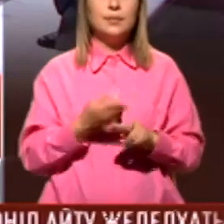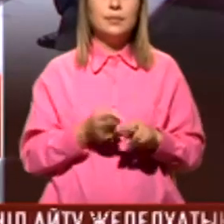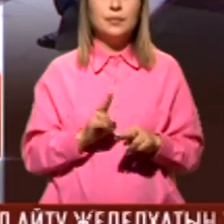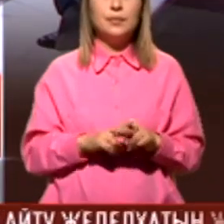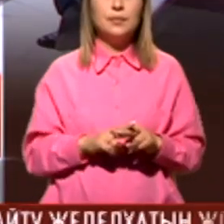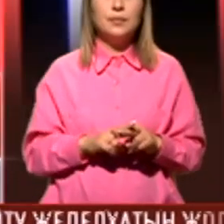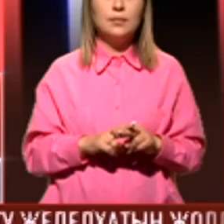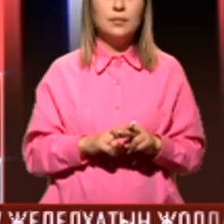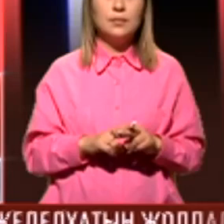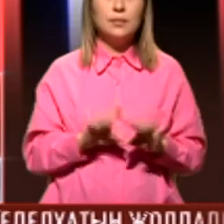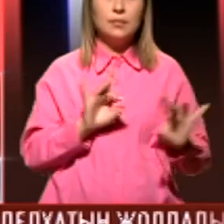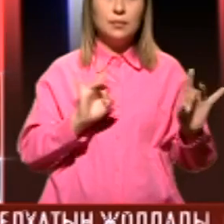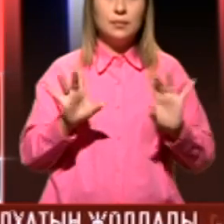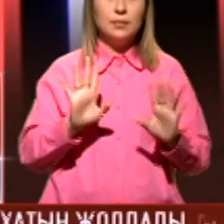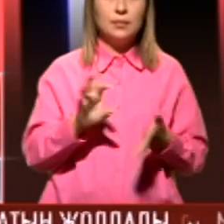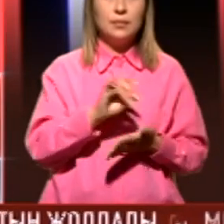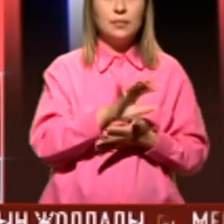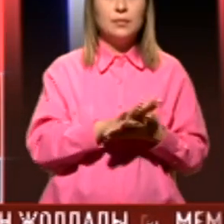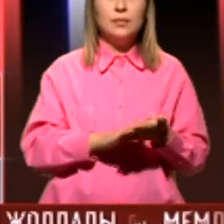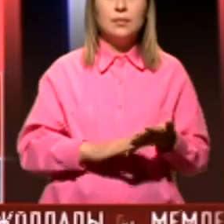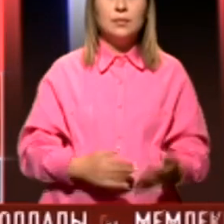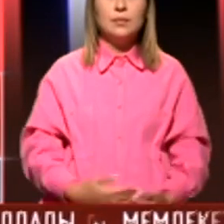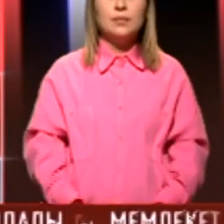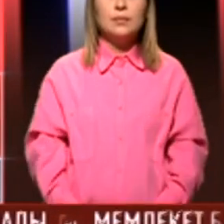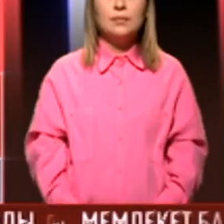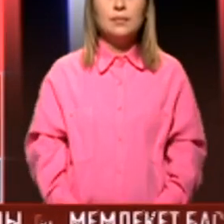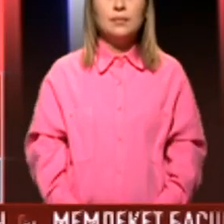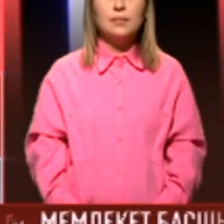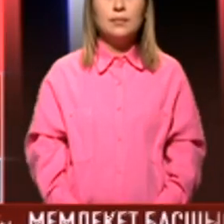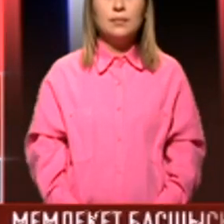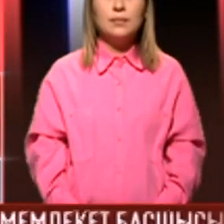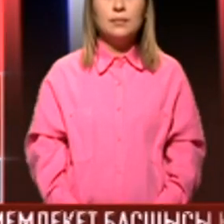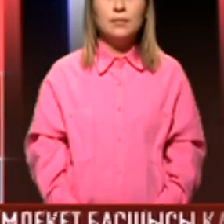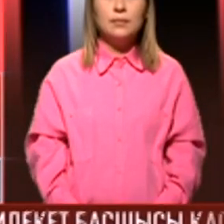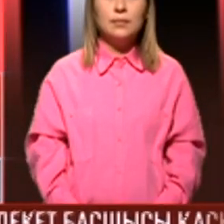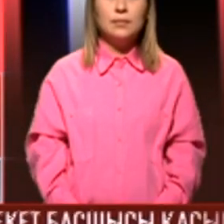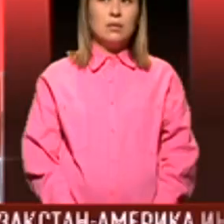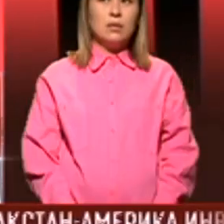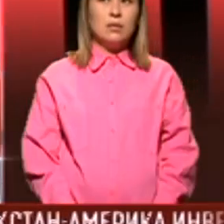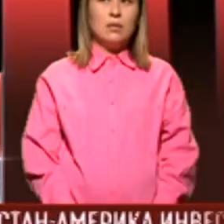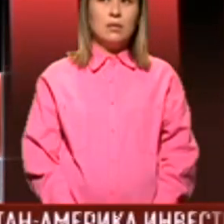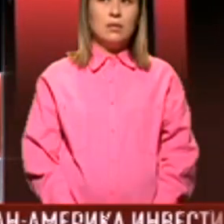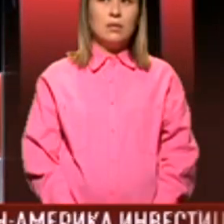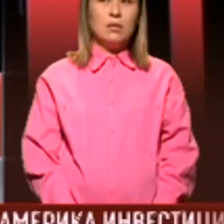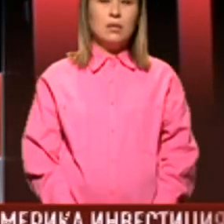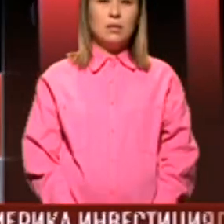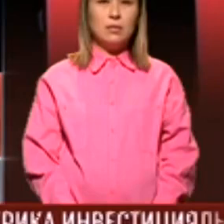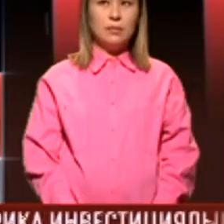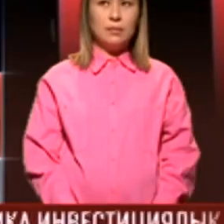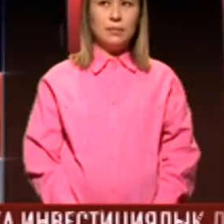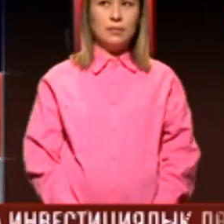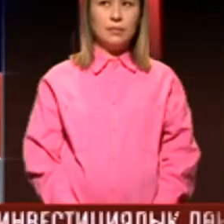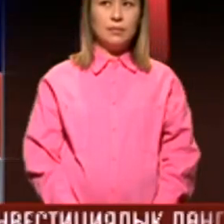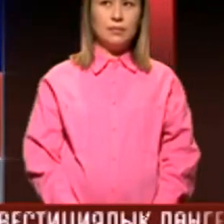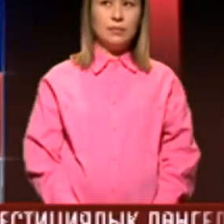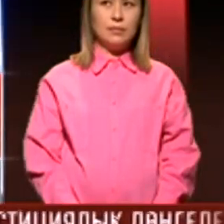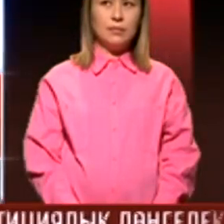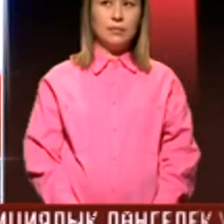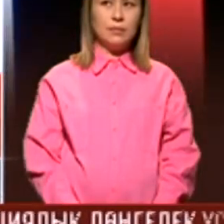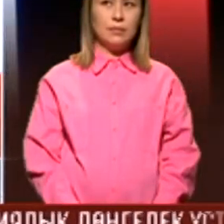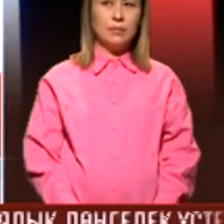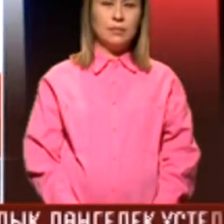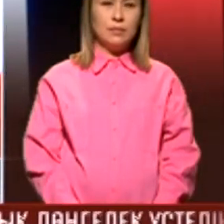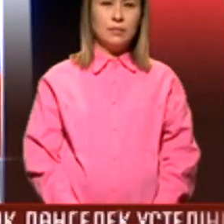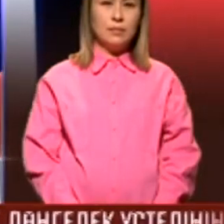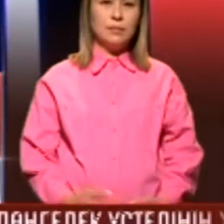біз үзілістен соң жалғастырсақ. Рұқсат етсеңіздер. Қазақстанның басты саяси бағдарламасын әрі